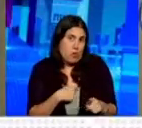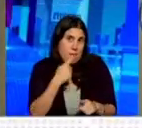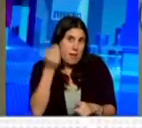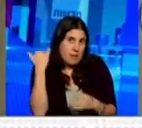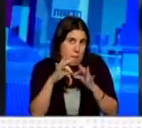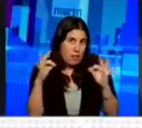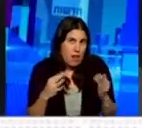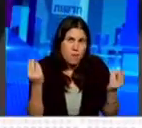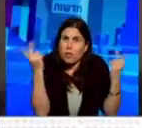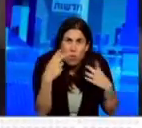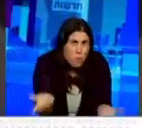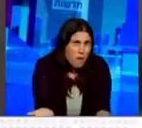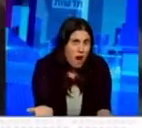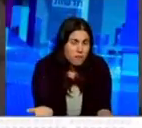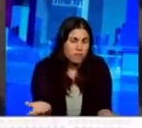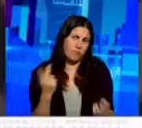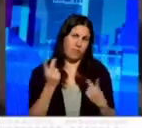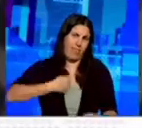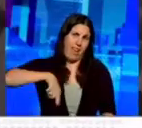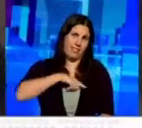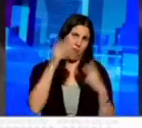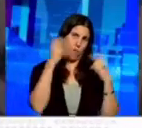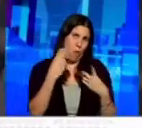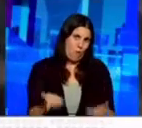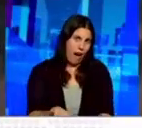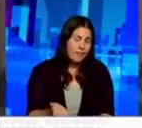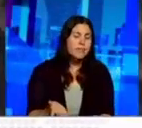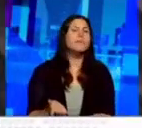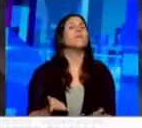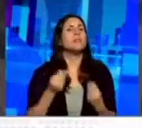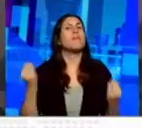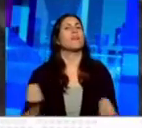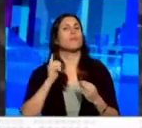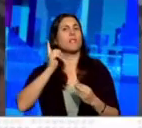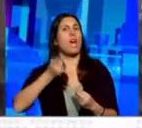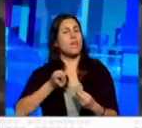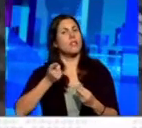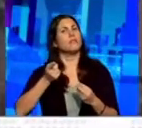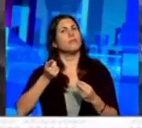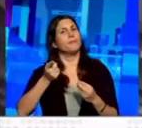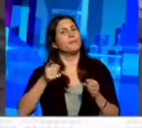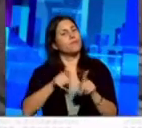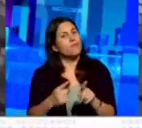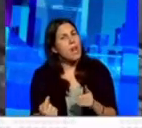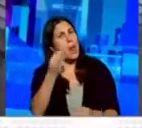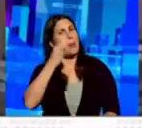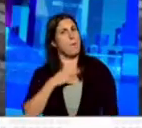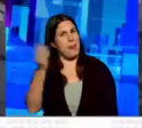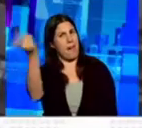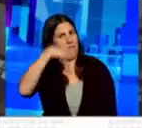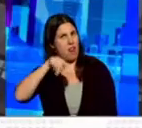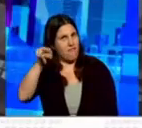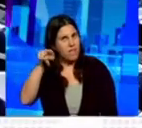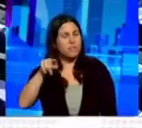משהו שהוא די מובן מאליו, אני חושבת בטח אצלנו הוא מובן מאליו, זה משהו שצריך להביא לתשומת ליבם ולחדד